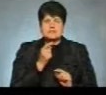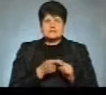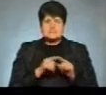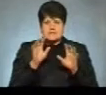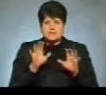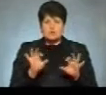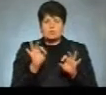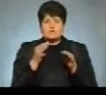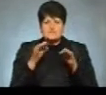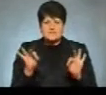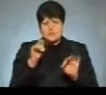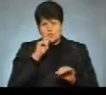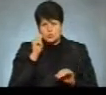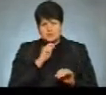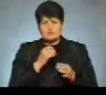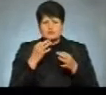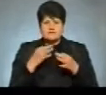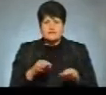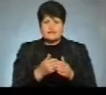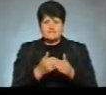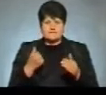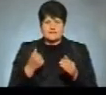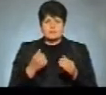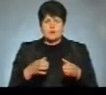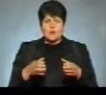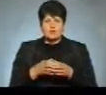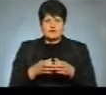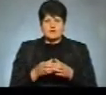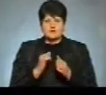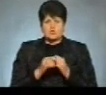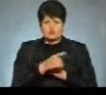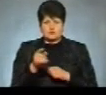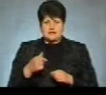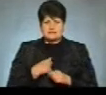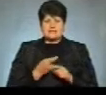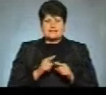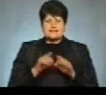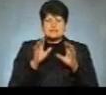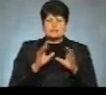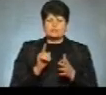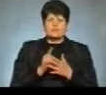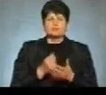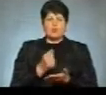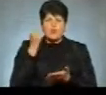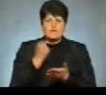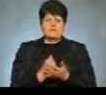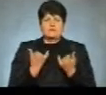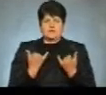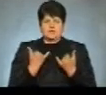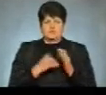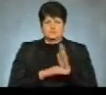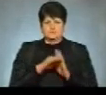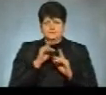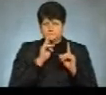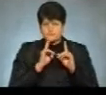звільнення України. Це закон про звільнення від колонізації кожного із нас. І саме такий закон має бути ухвалено нинішнім парламентом, тому